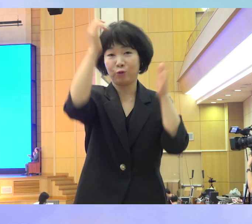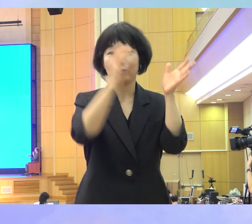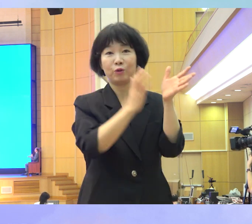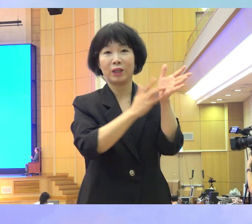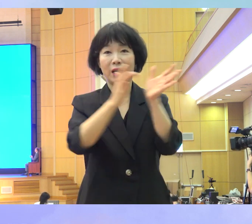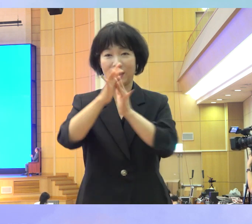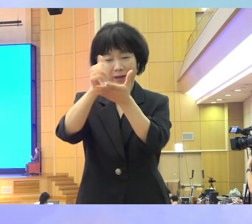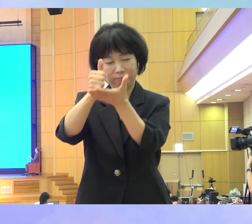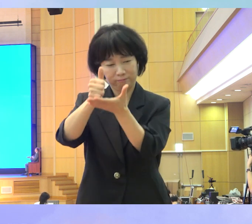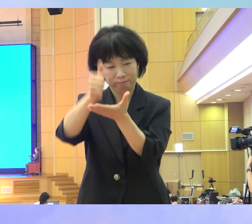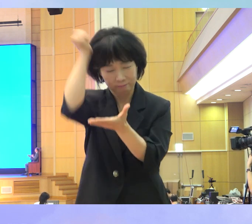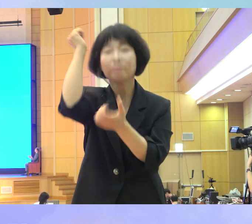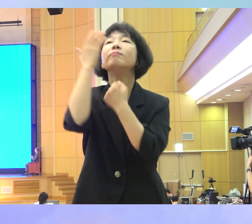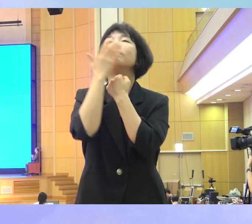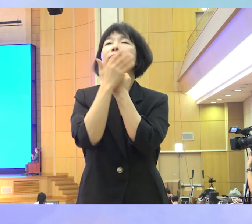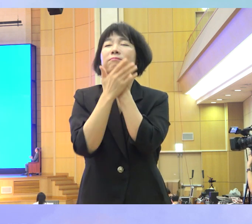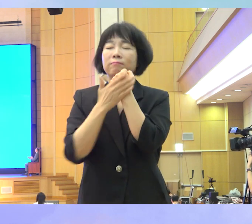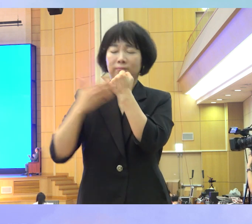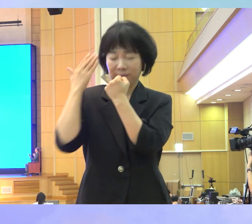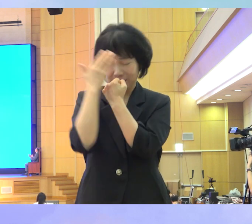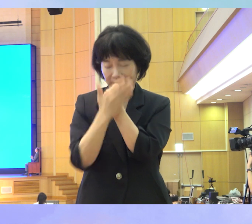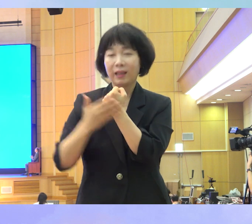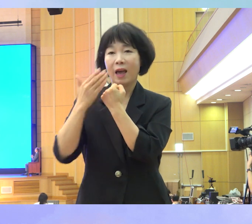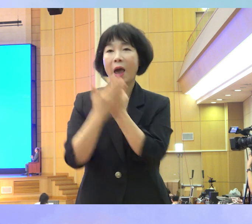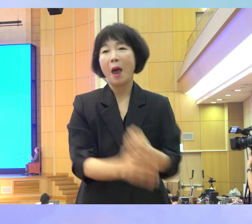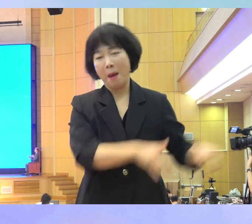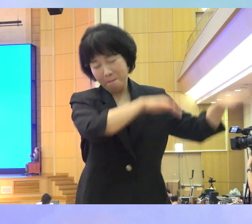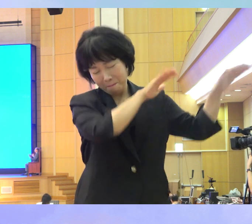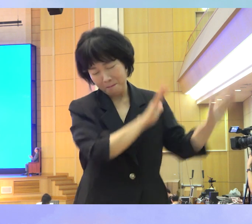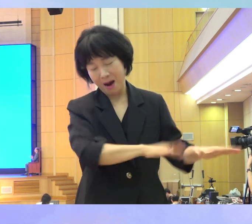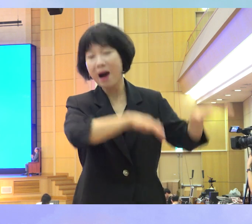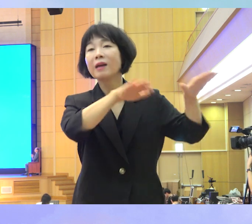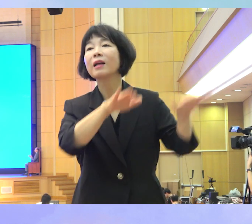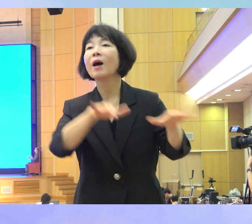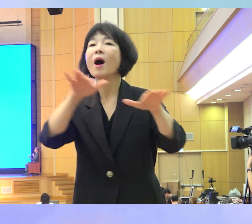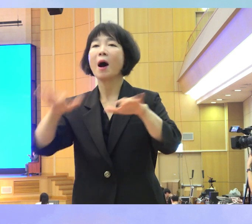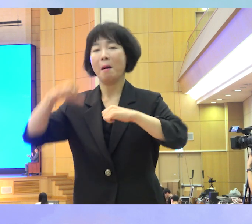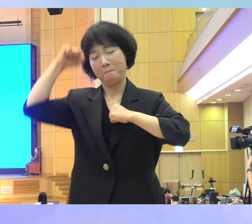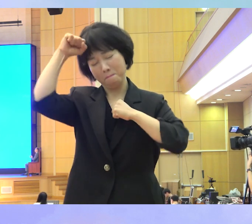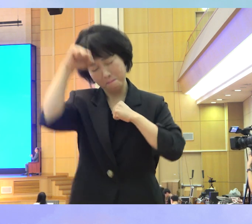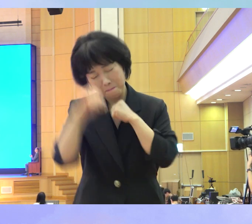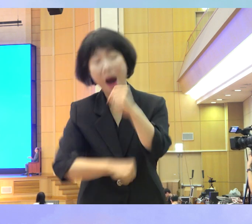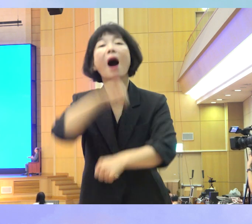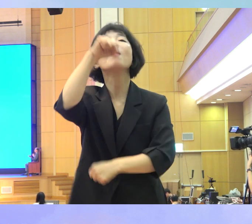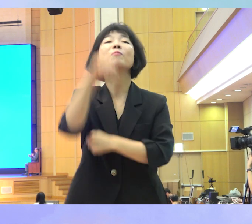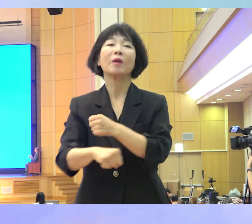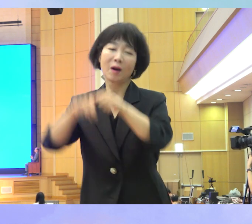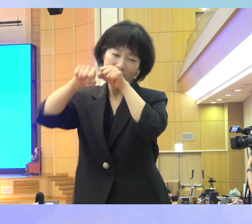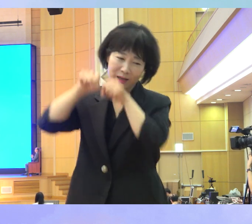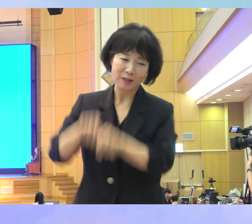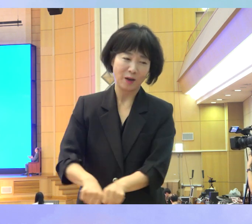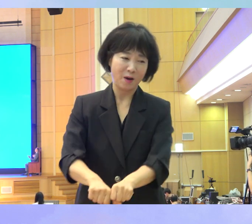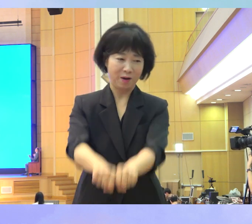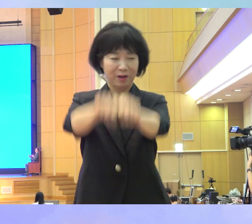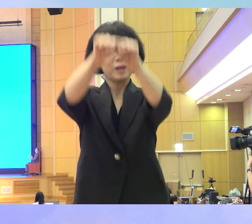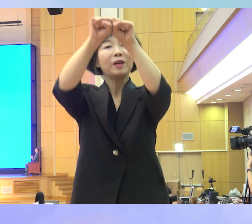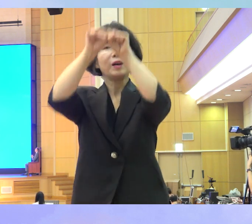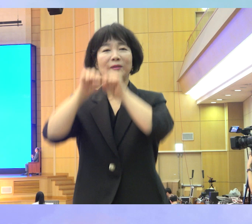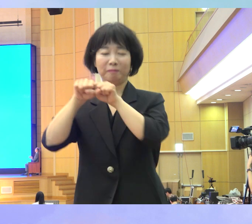내 주 예수 은혜의 바다로 내 맘껏